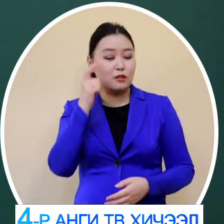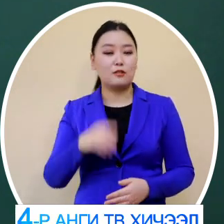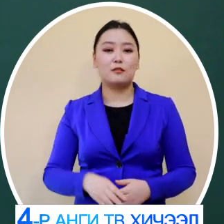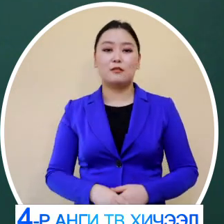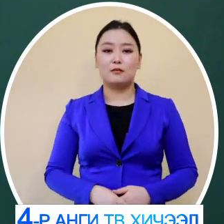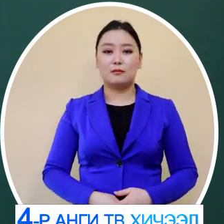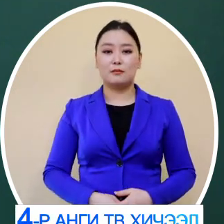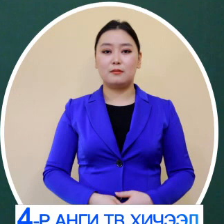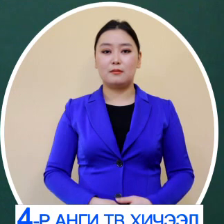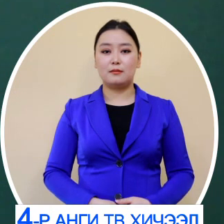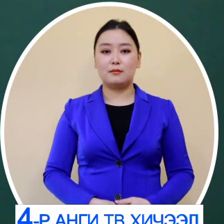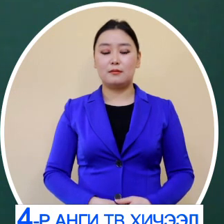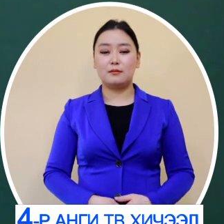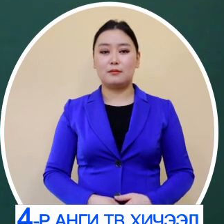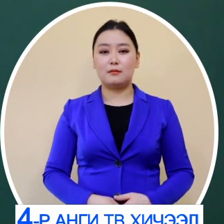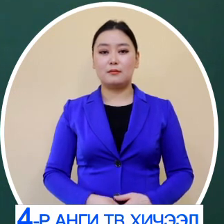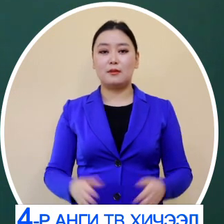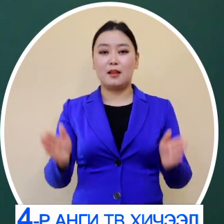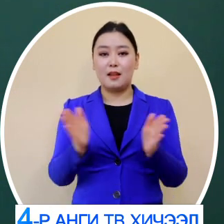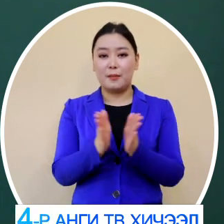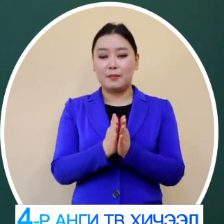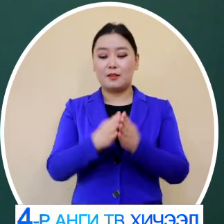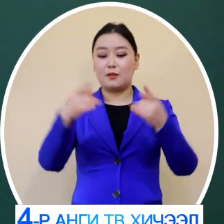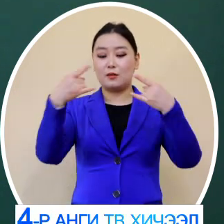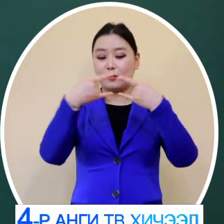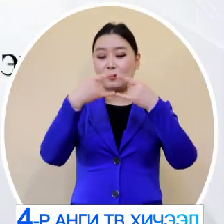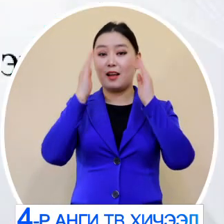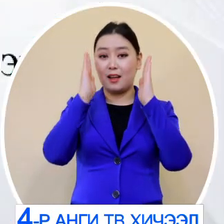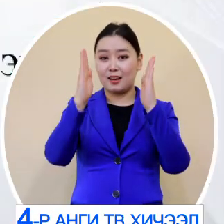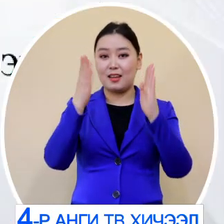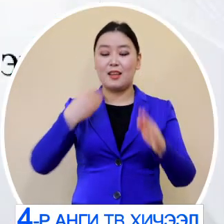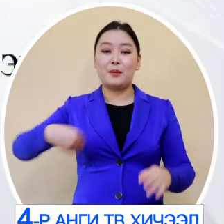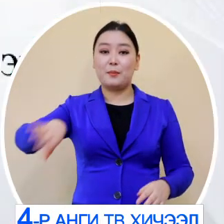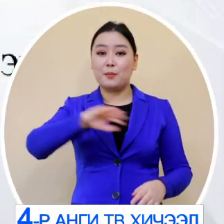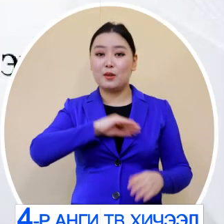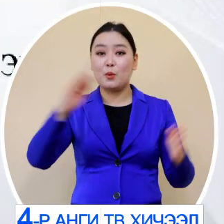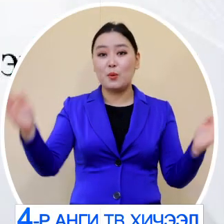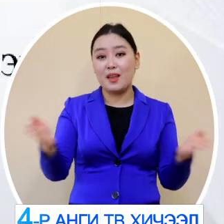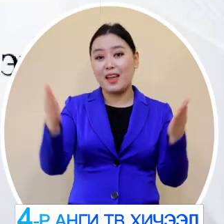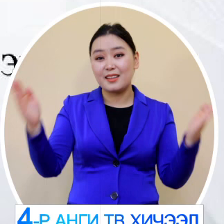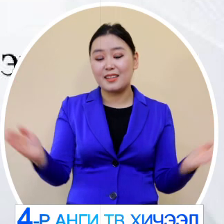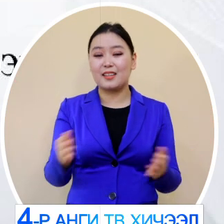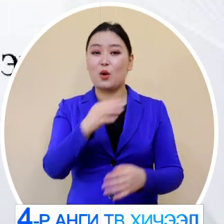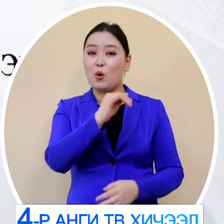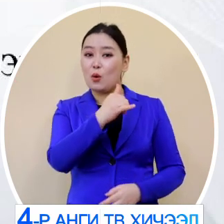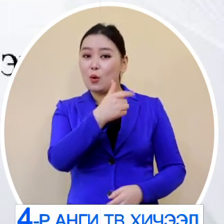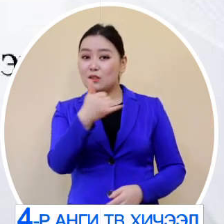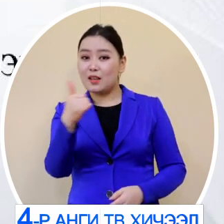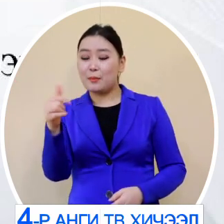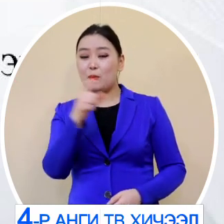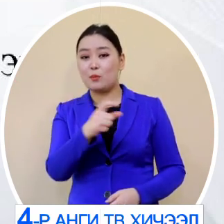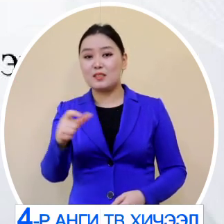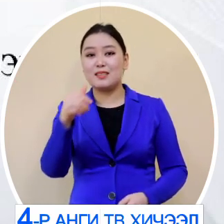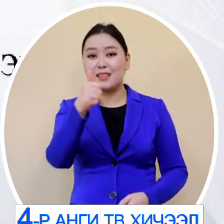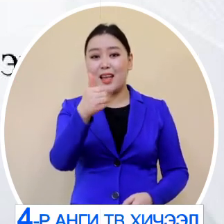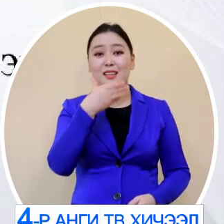санаа. За хамтдаа дэлгэцрө анхаарлаа хандуулъя. Бид уриалгыг бусдыг сайн сайхан зүйлд